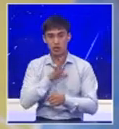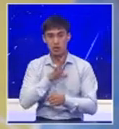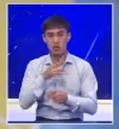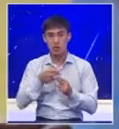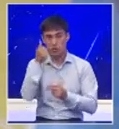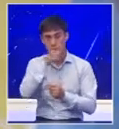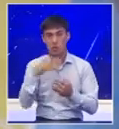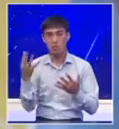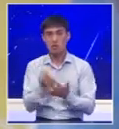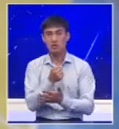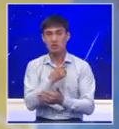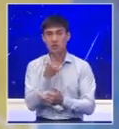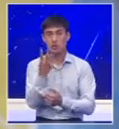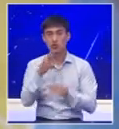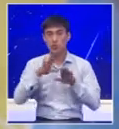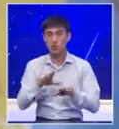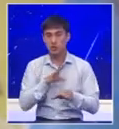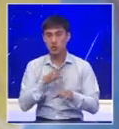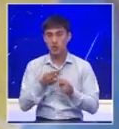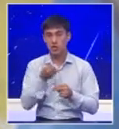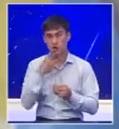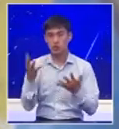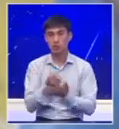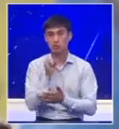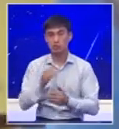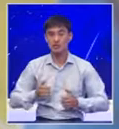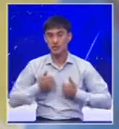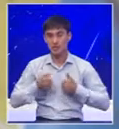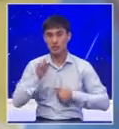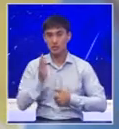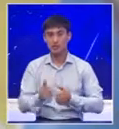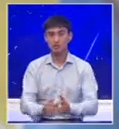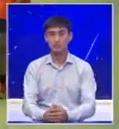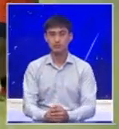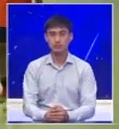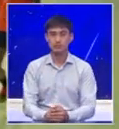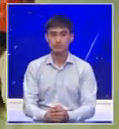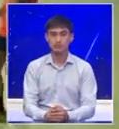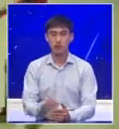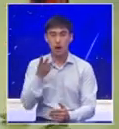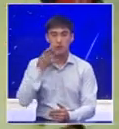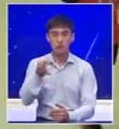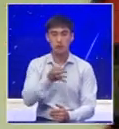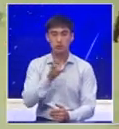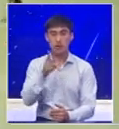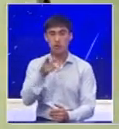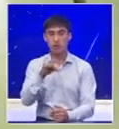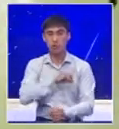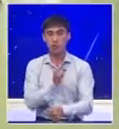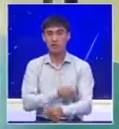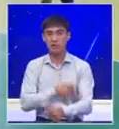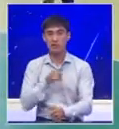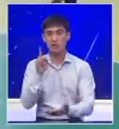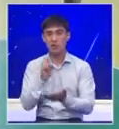да мықтылардың төрттігіндеміз. Биыл тағы жақсы жетістік көрсетуге мүмкіндік бар. Алматы облысының гандболшыларының мықты